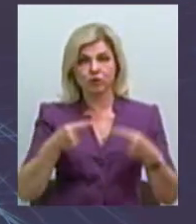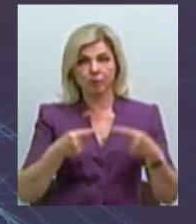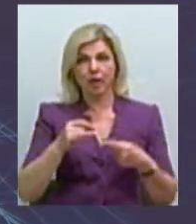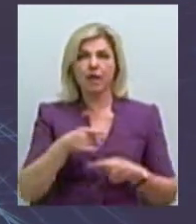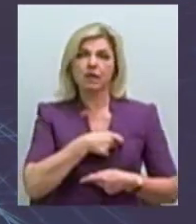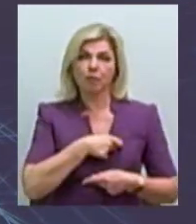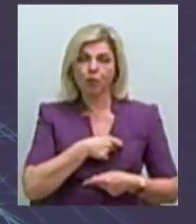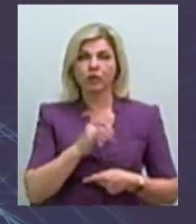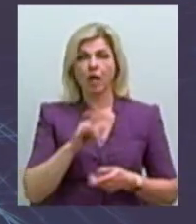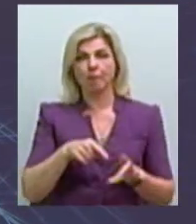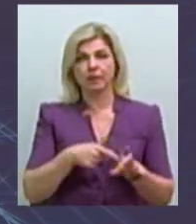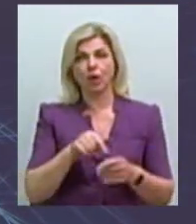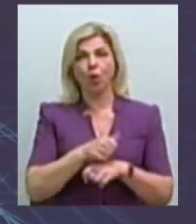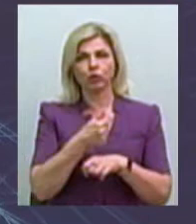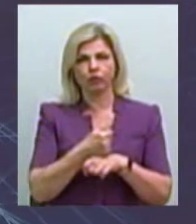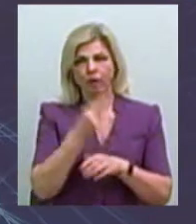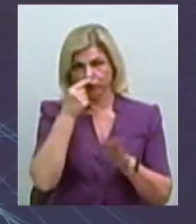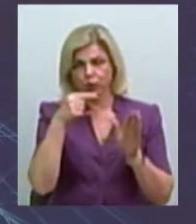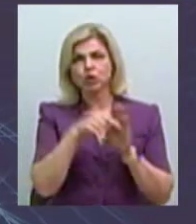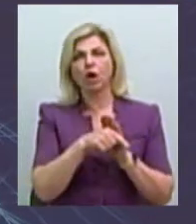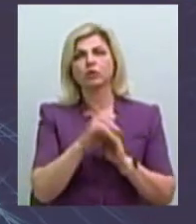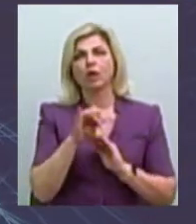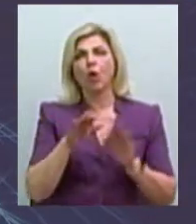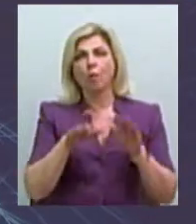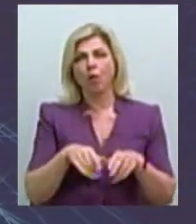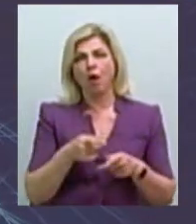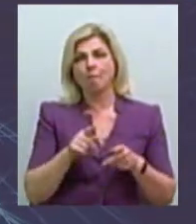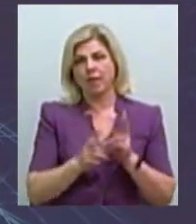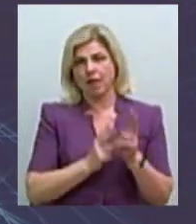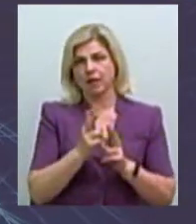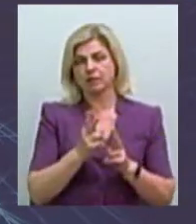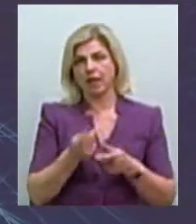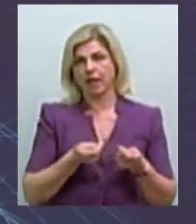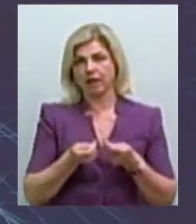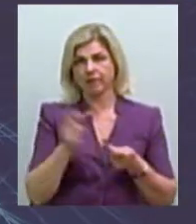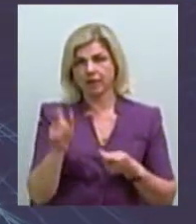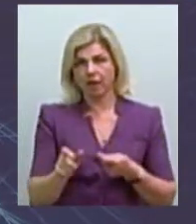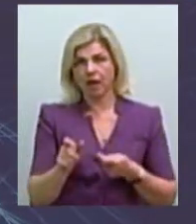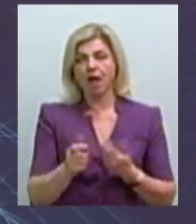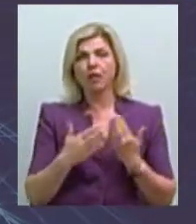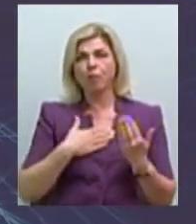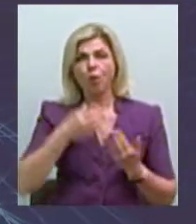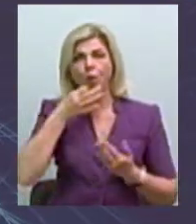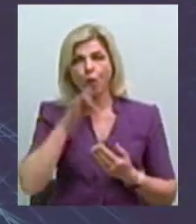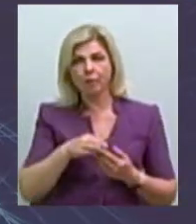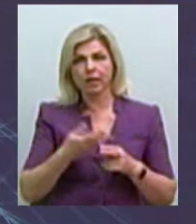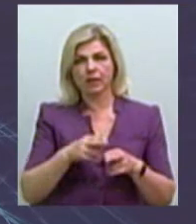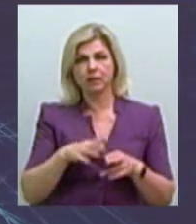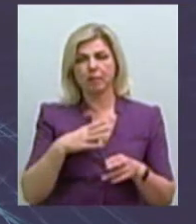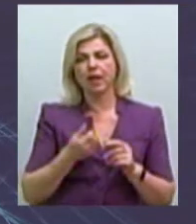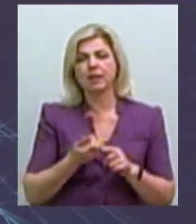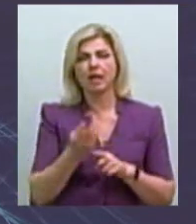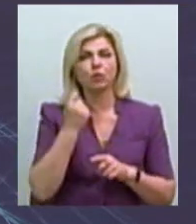корпус, і міський голова втручаються, і потім міняється керівник. Перший на моїй практиці. Це був декілька років